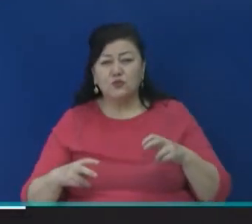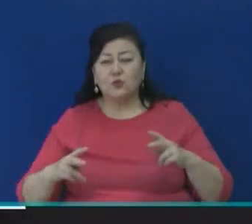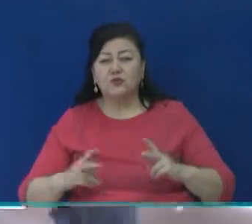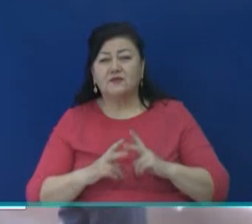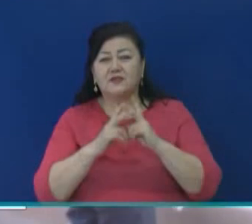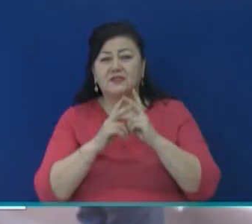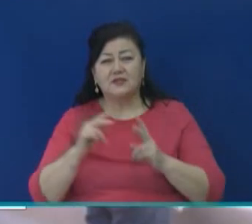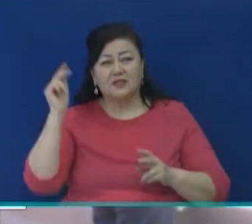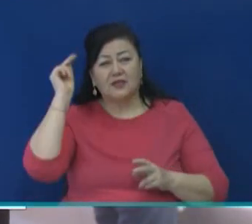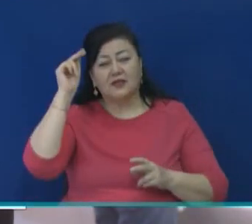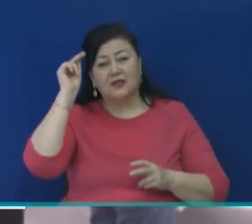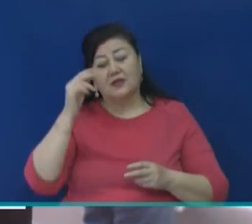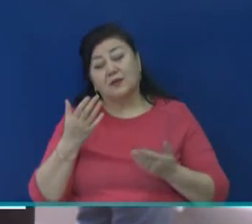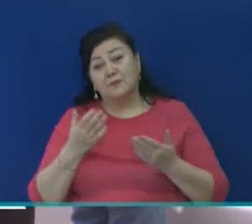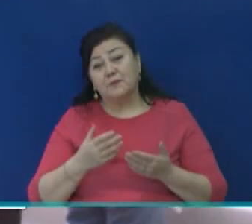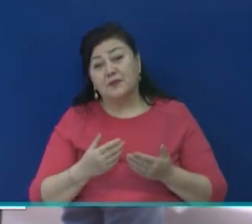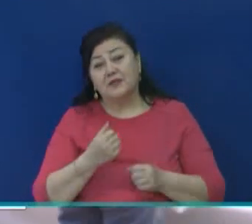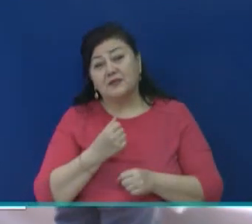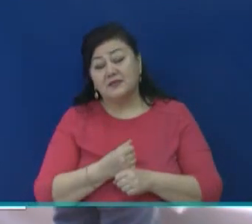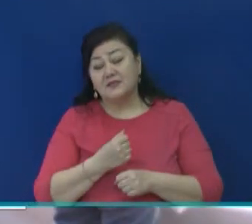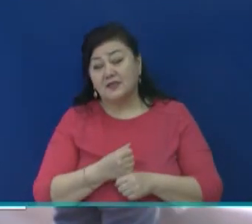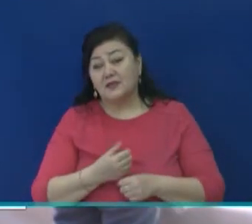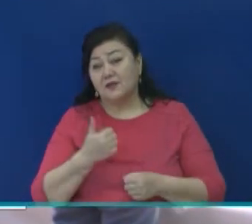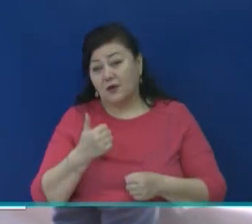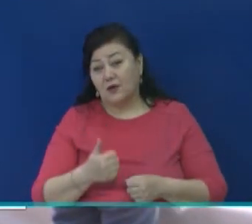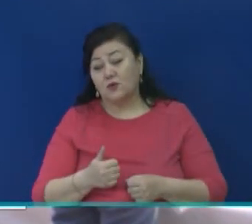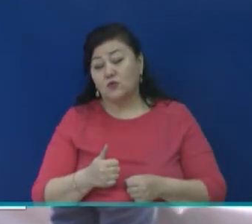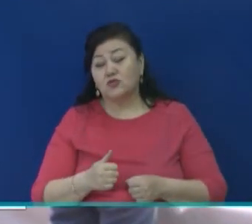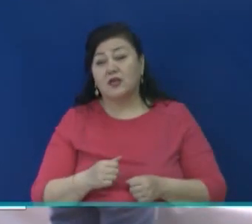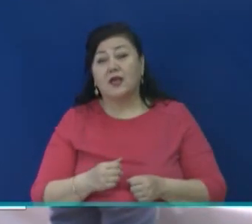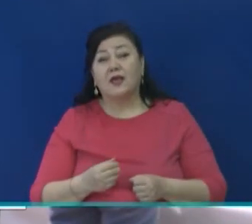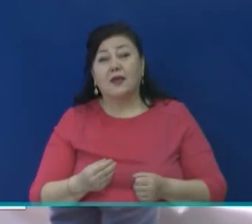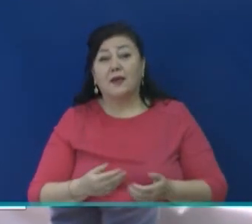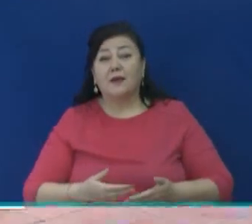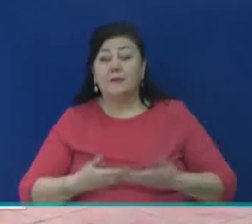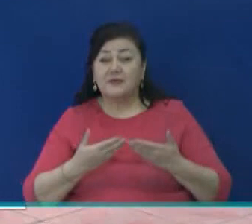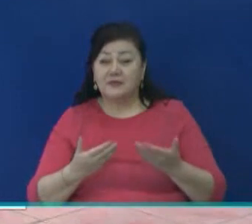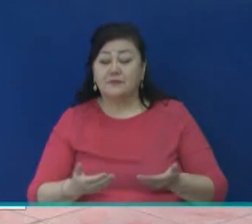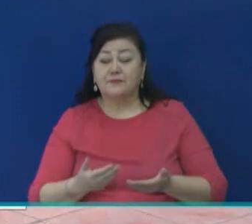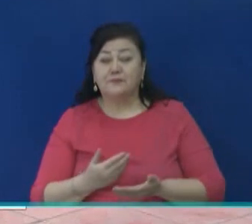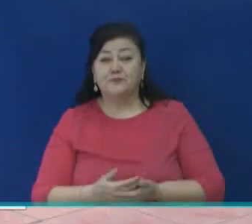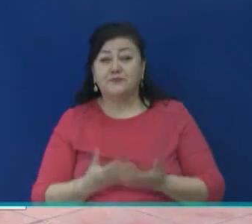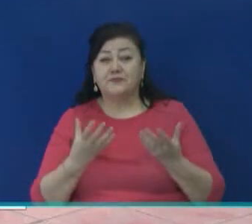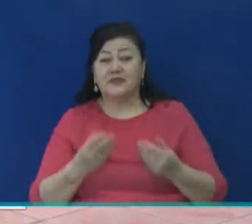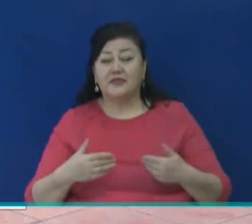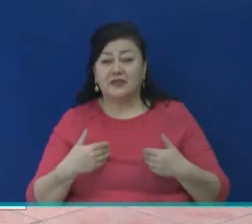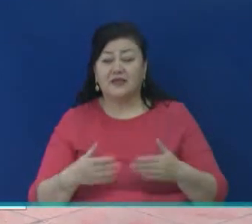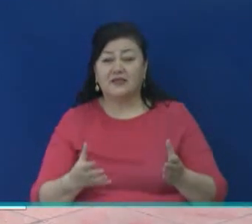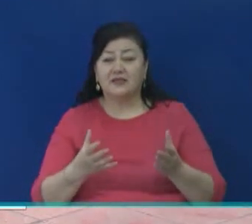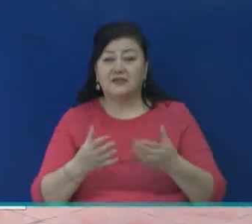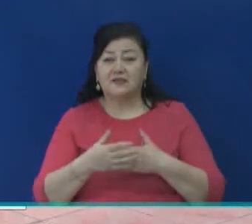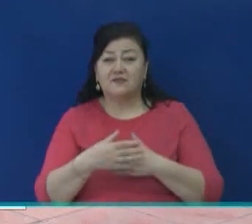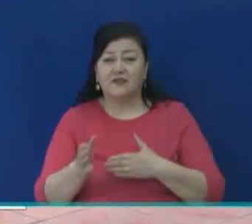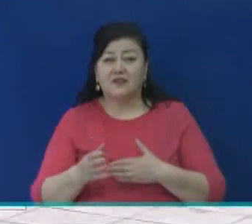университет алиханкеханова сделал Мне очень хорошее предложение Благодарю за это мероприятие день открытых дверей Валихан